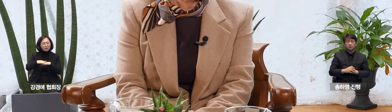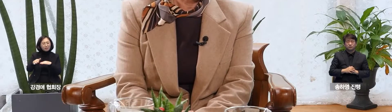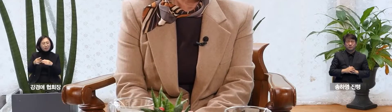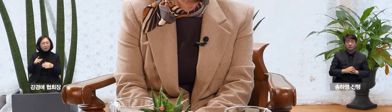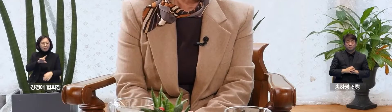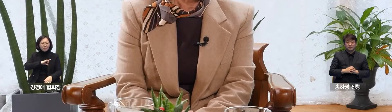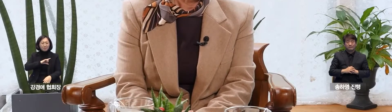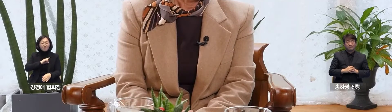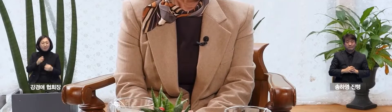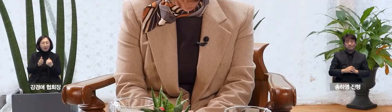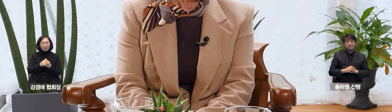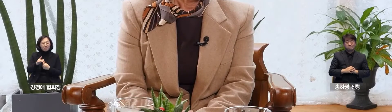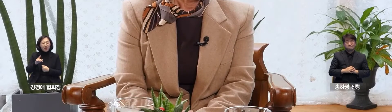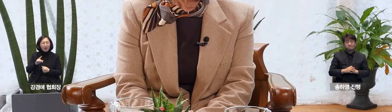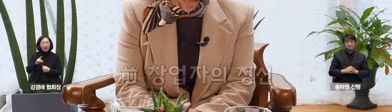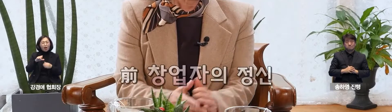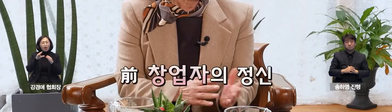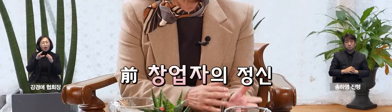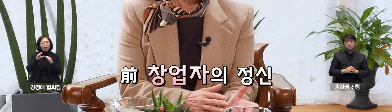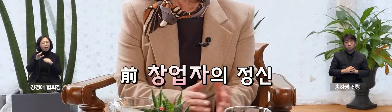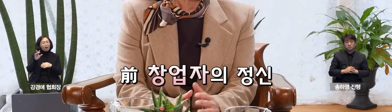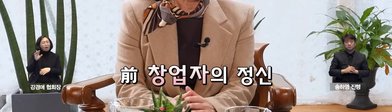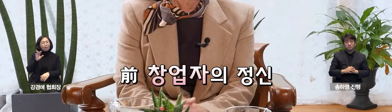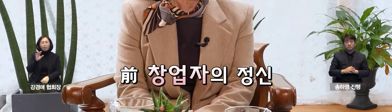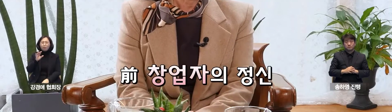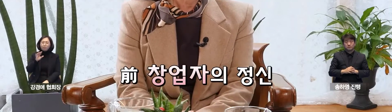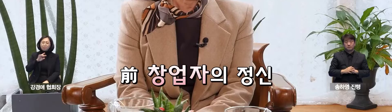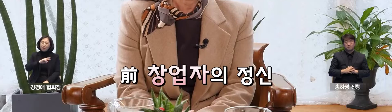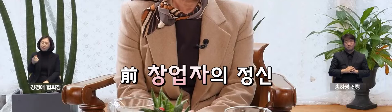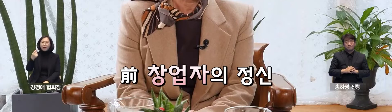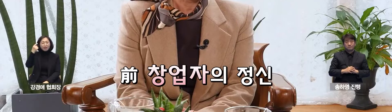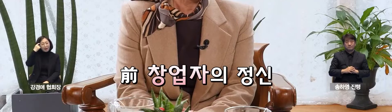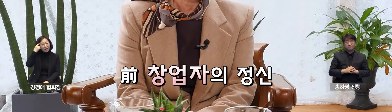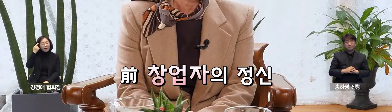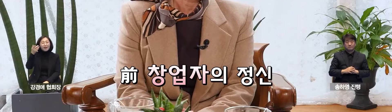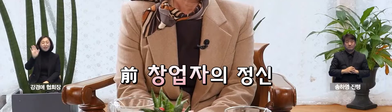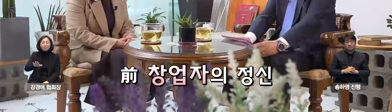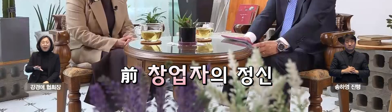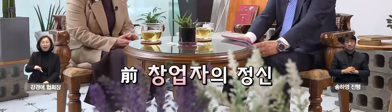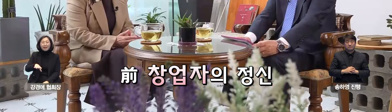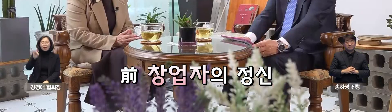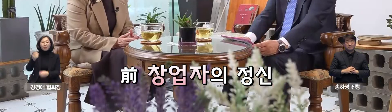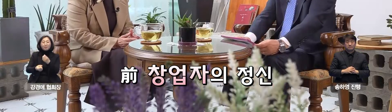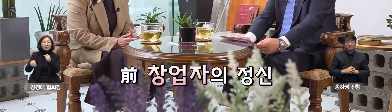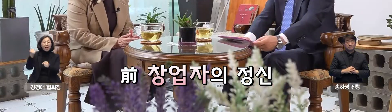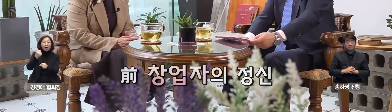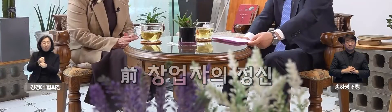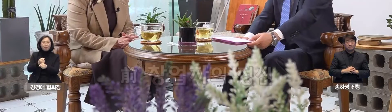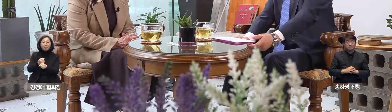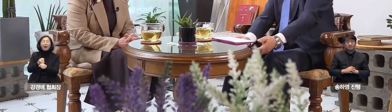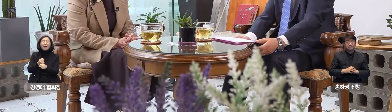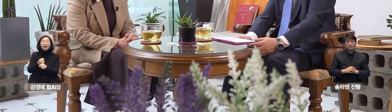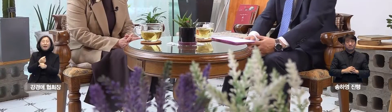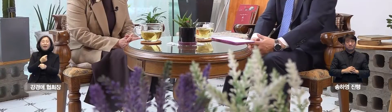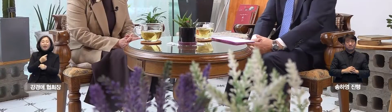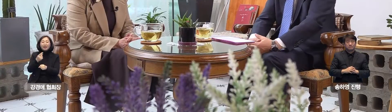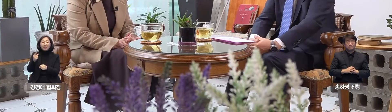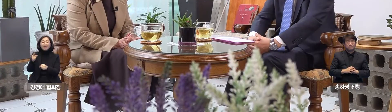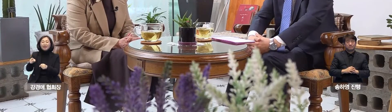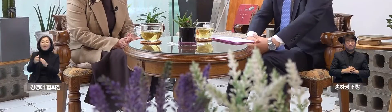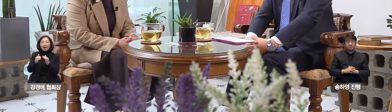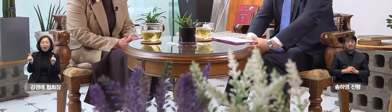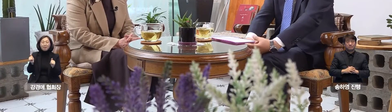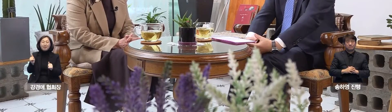같기도 하다 그랬는데 전 창업하신 분이 사실은 지켰으면 좋겠다 해서